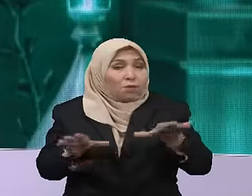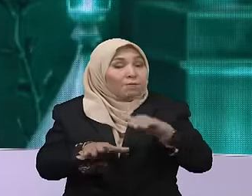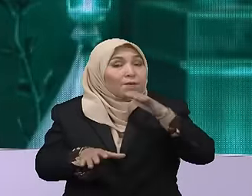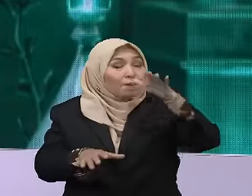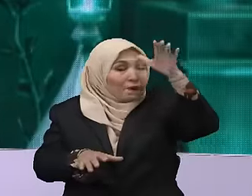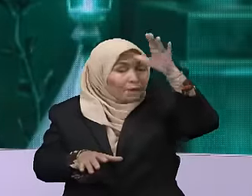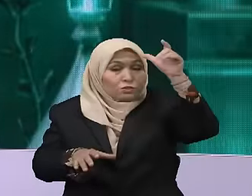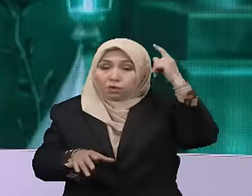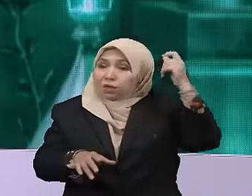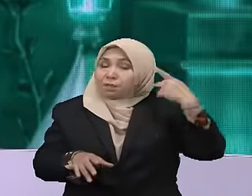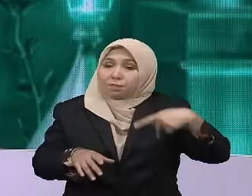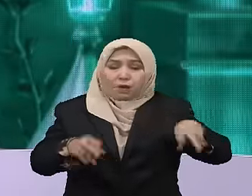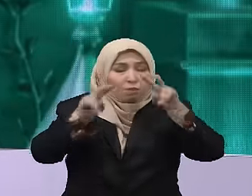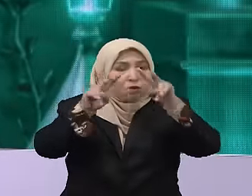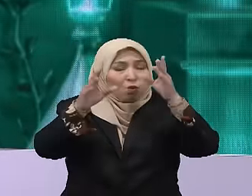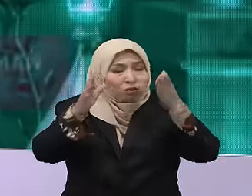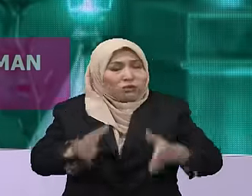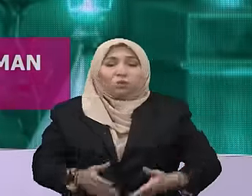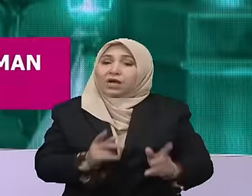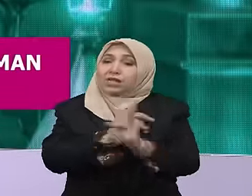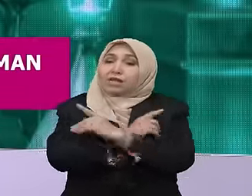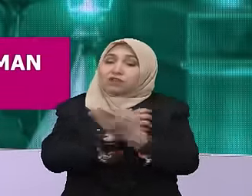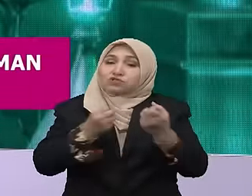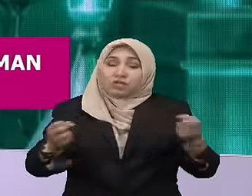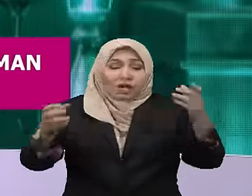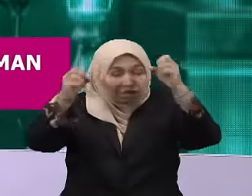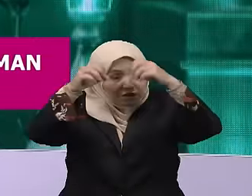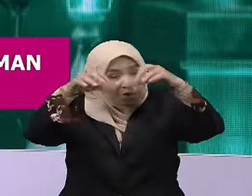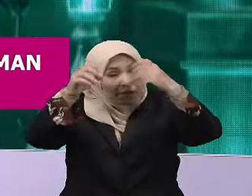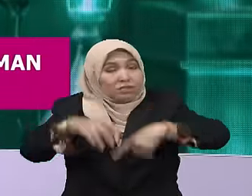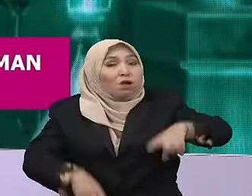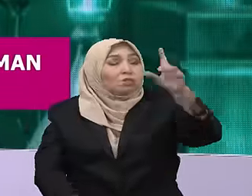bonda, tuan-tuan dan puan-puan, penonton yang dikasih yang dirahmati oleh Allah Subhanahu